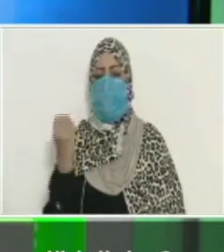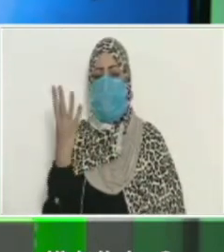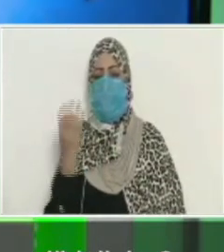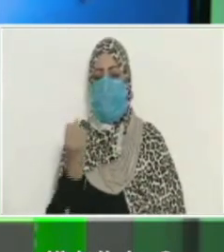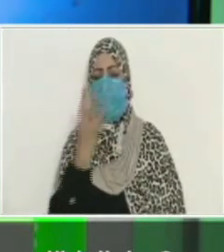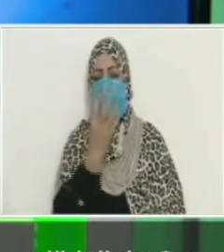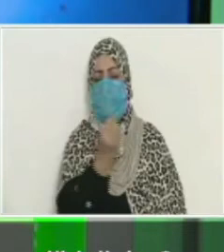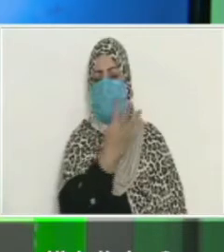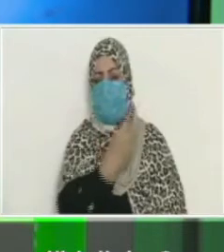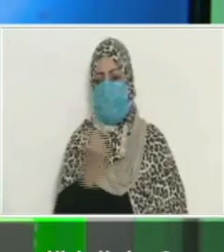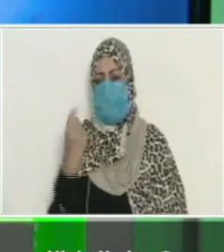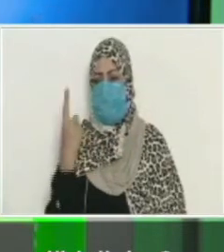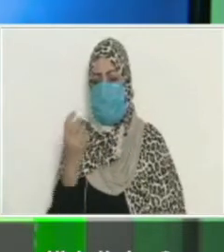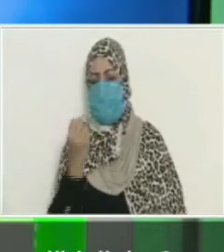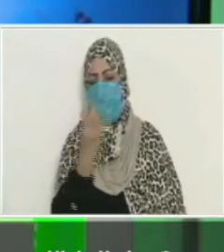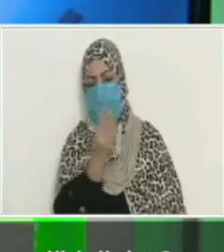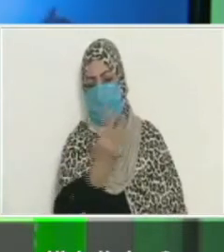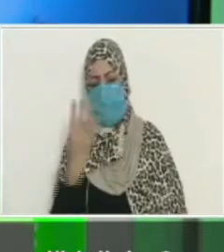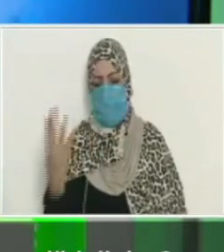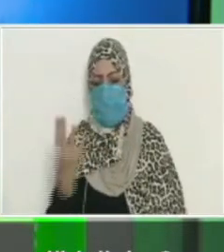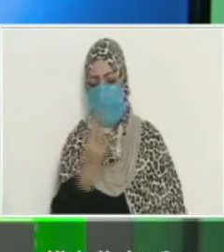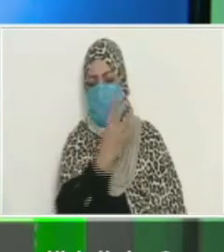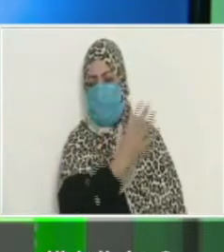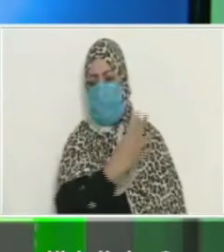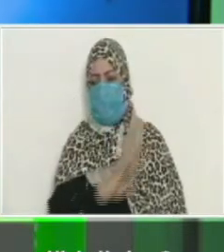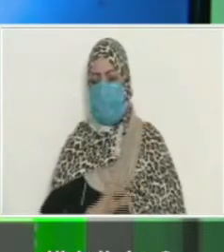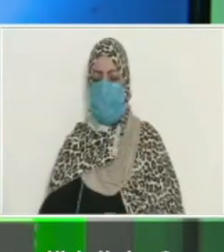الله وأجيبك عنه إن شاء الله.